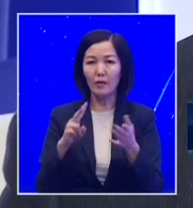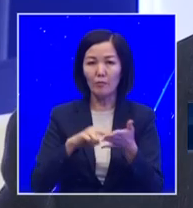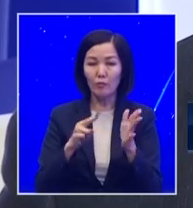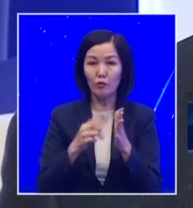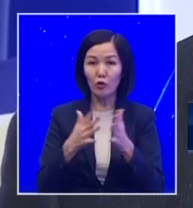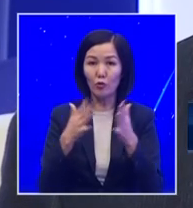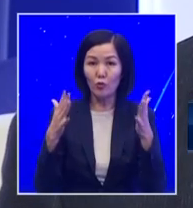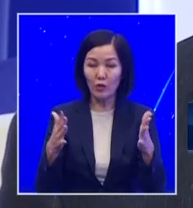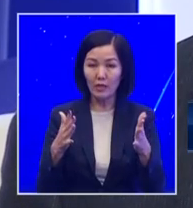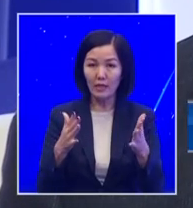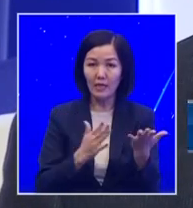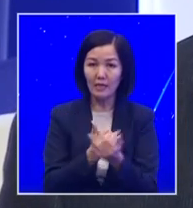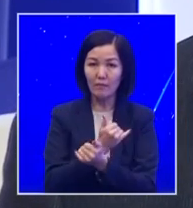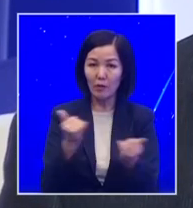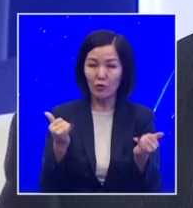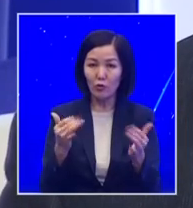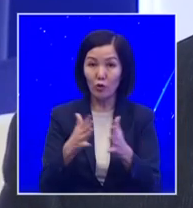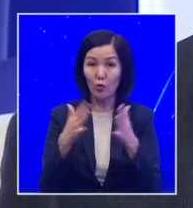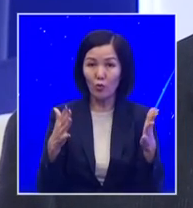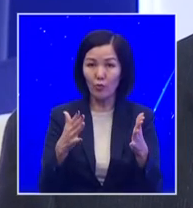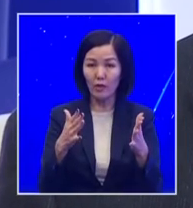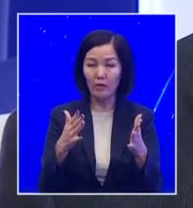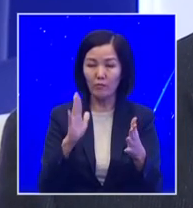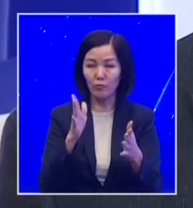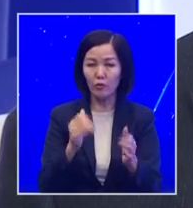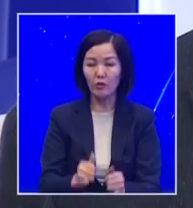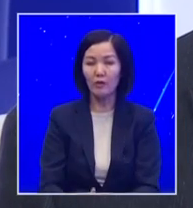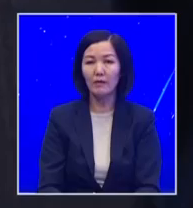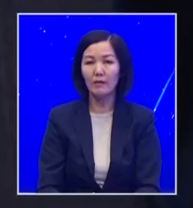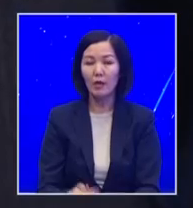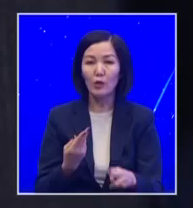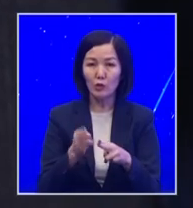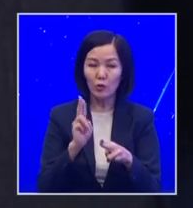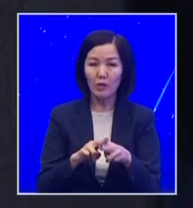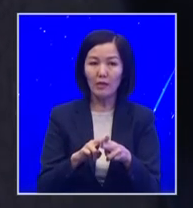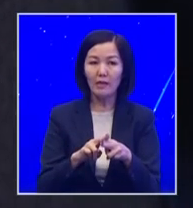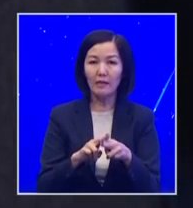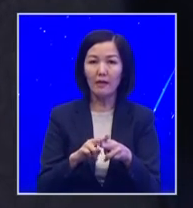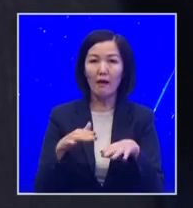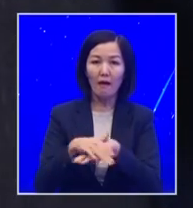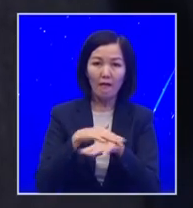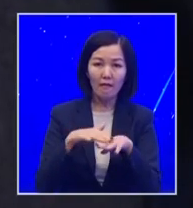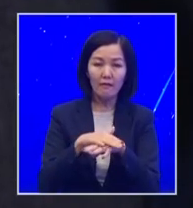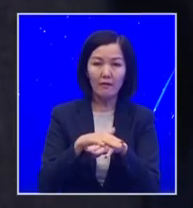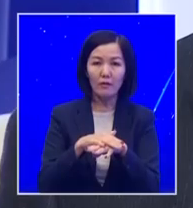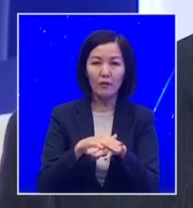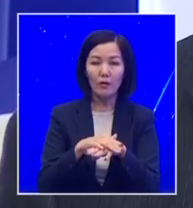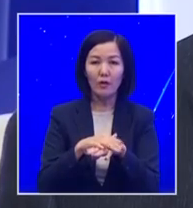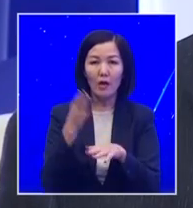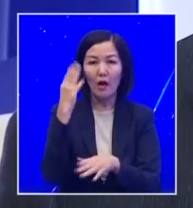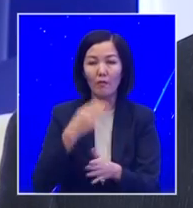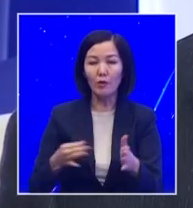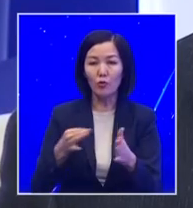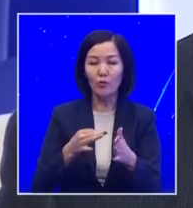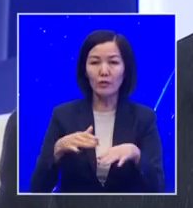сайын қызмет түрде көлемі де өсіп отыр. Сондықтан халқымыз мына Алматы облысының